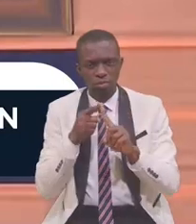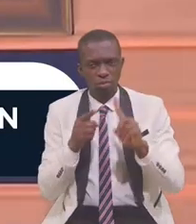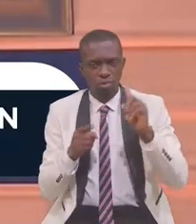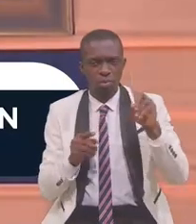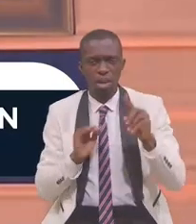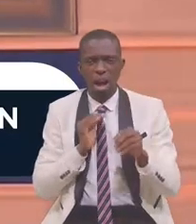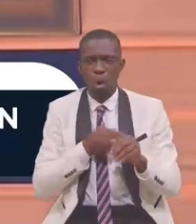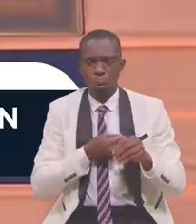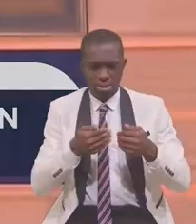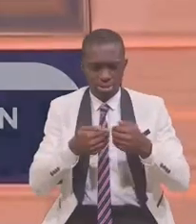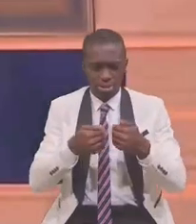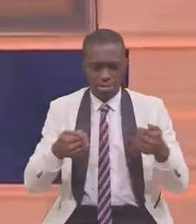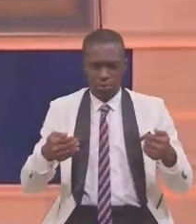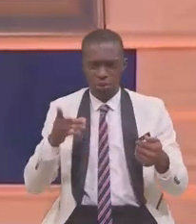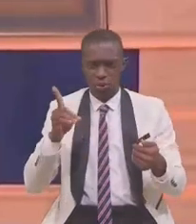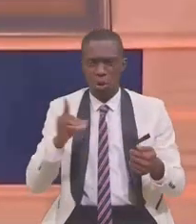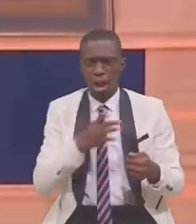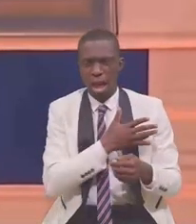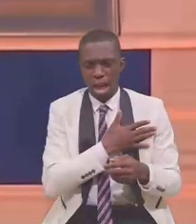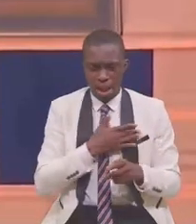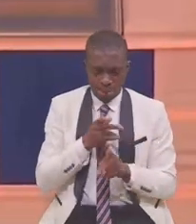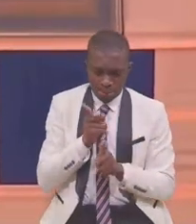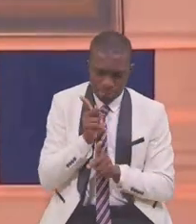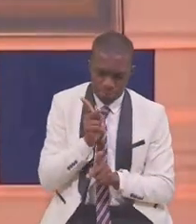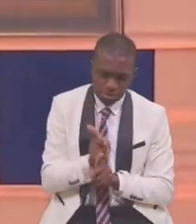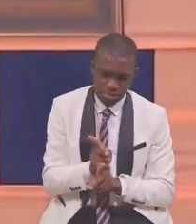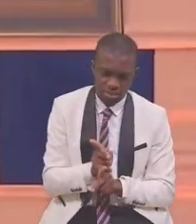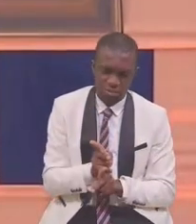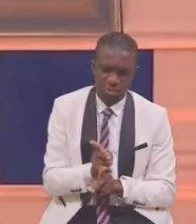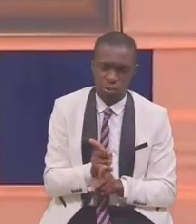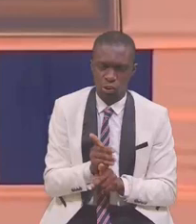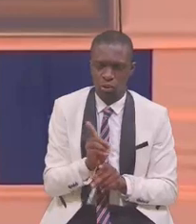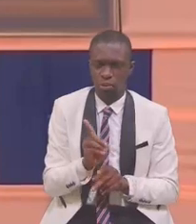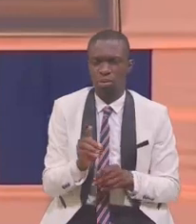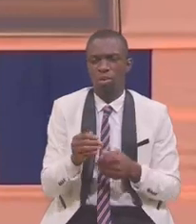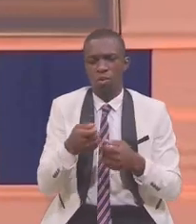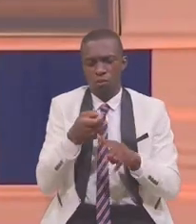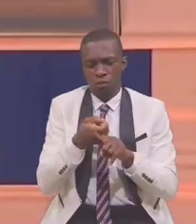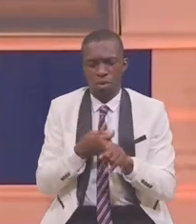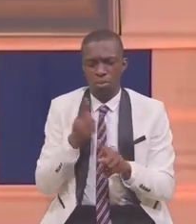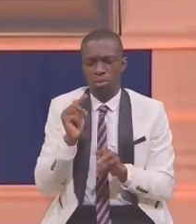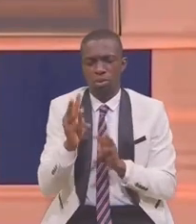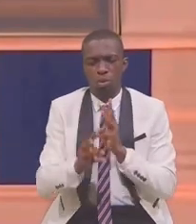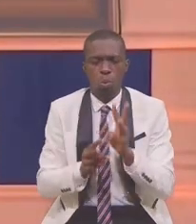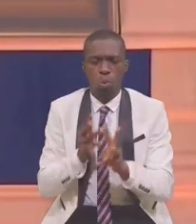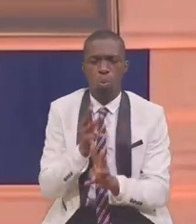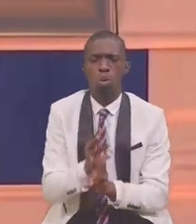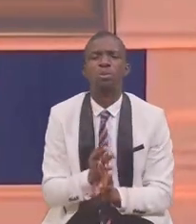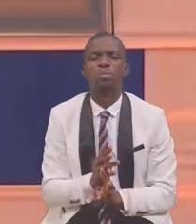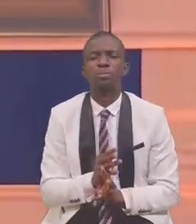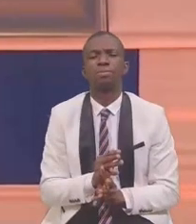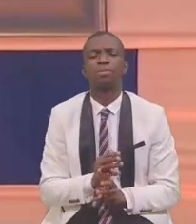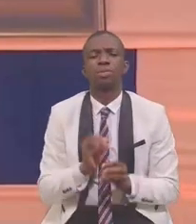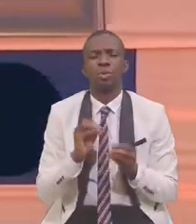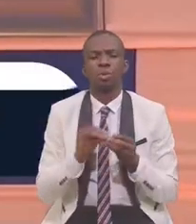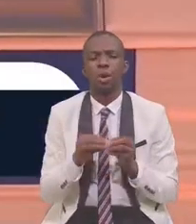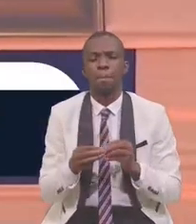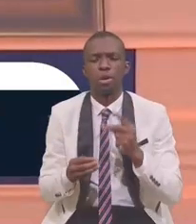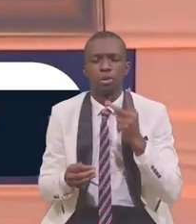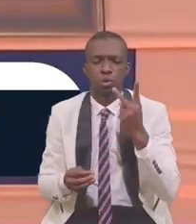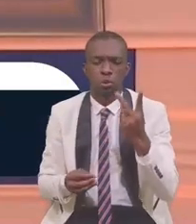monde. Numéro 1, notre séparation du monde et notre préservation du monde. Numéro 2,